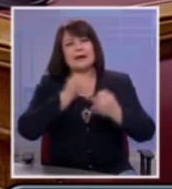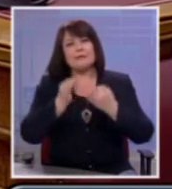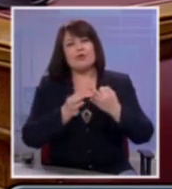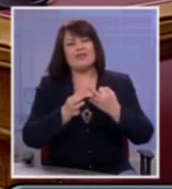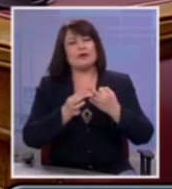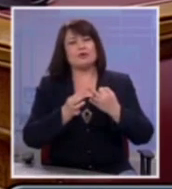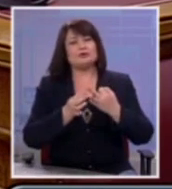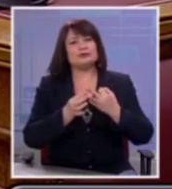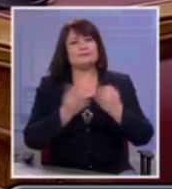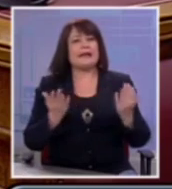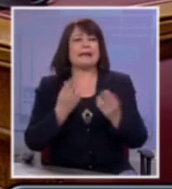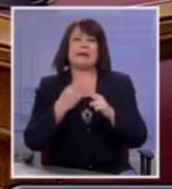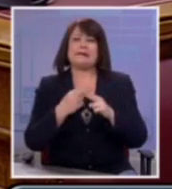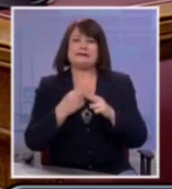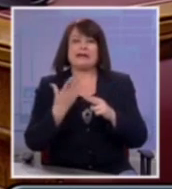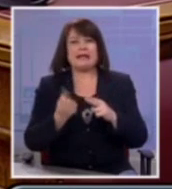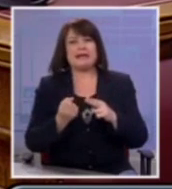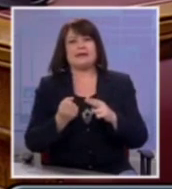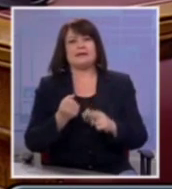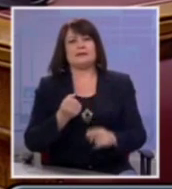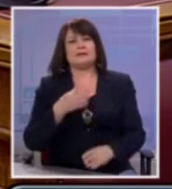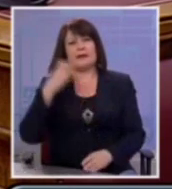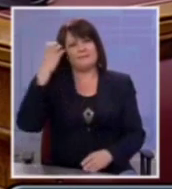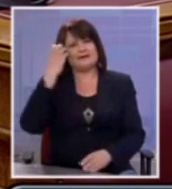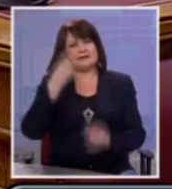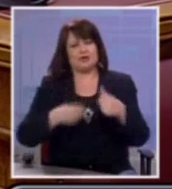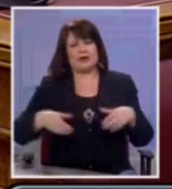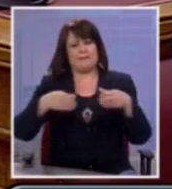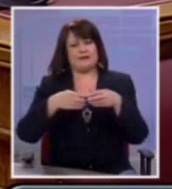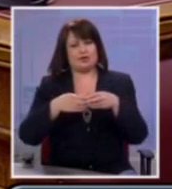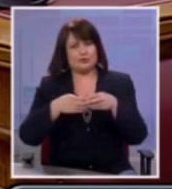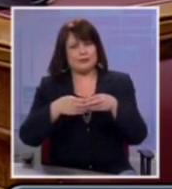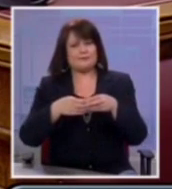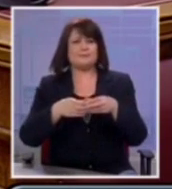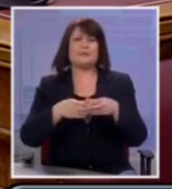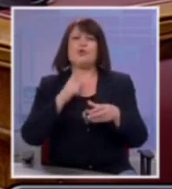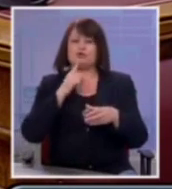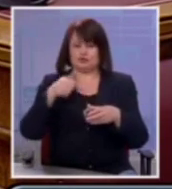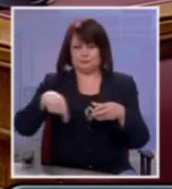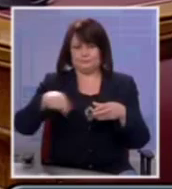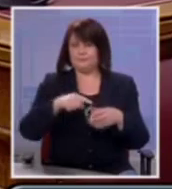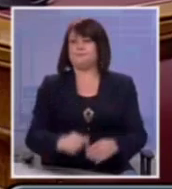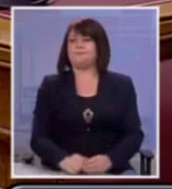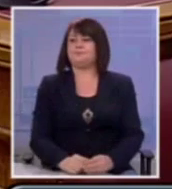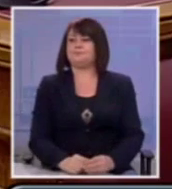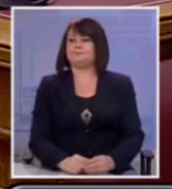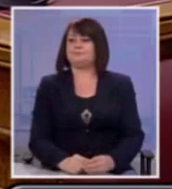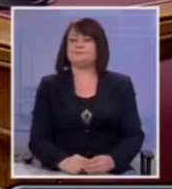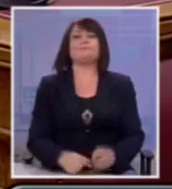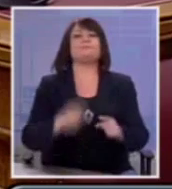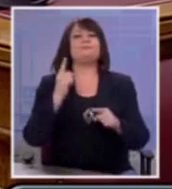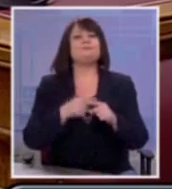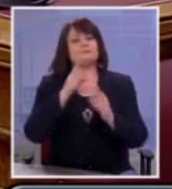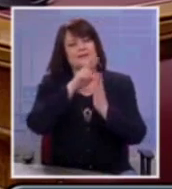έχει κάποια αξία, σε μια επιστημονική επιτροπή σαν τη δική σας. Λοιπόν, απλώς διαβάζω